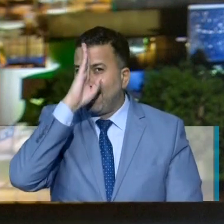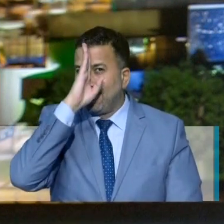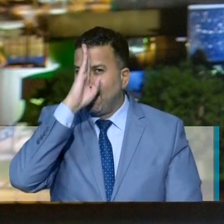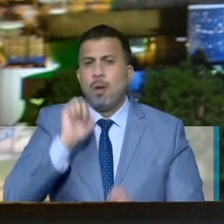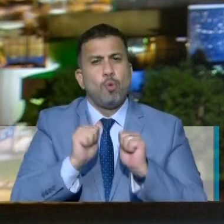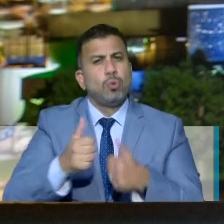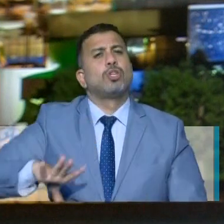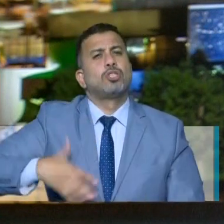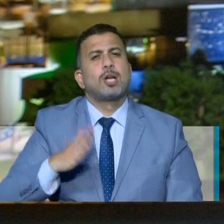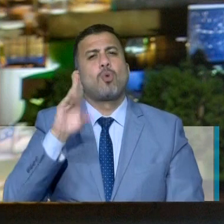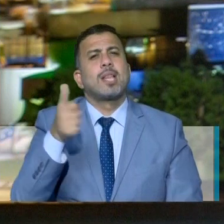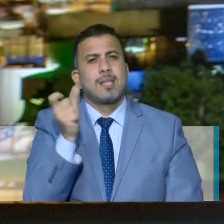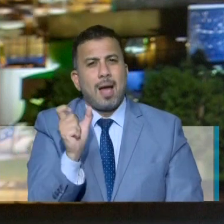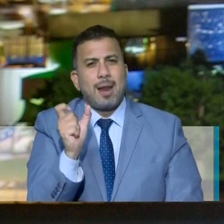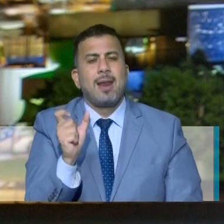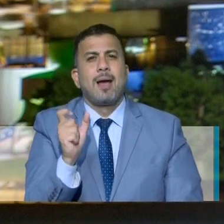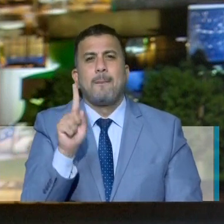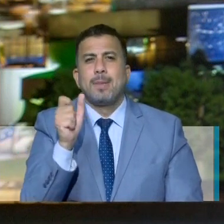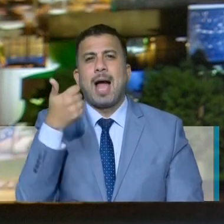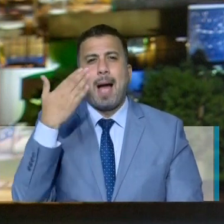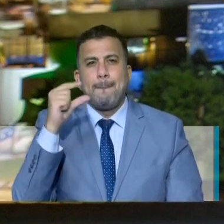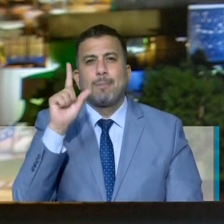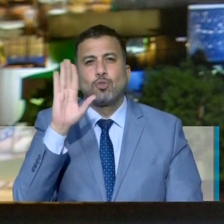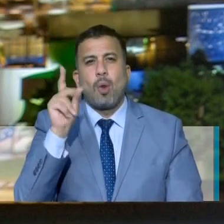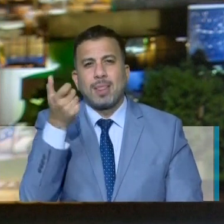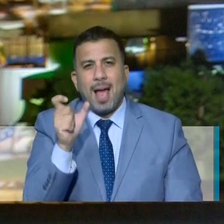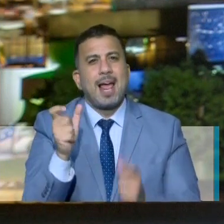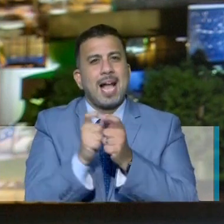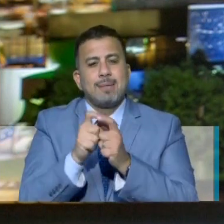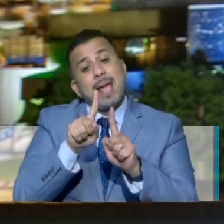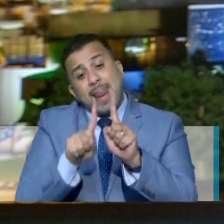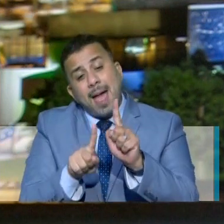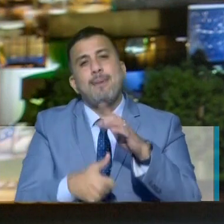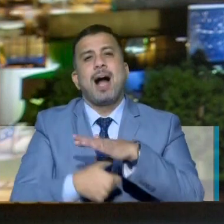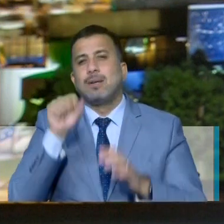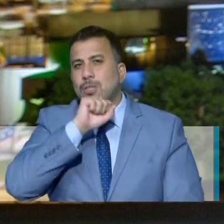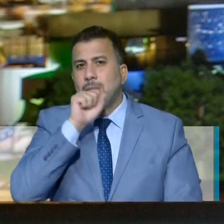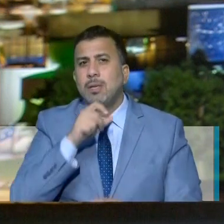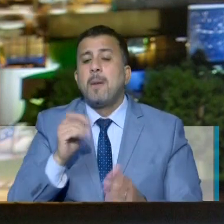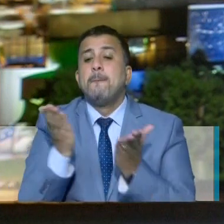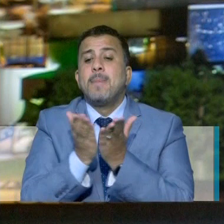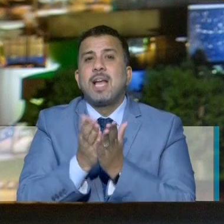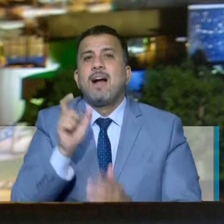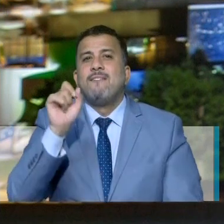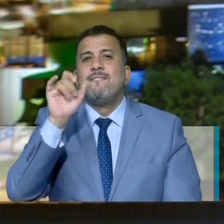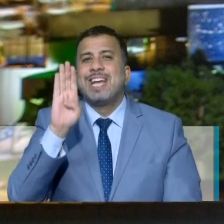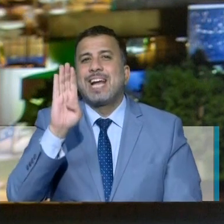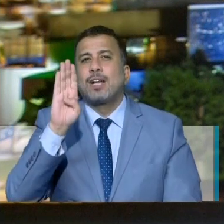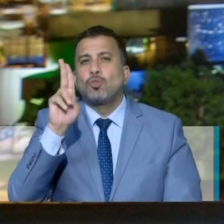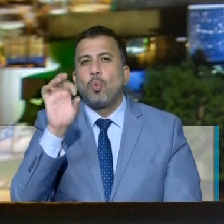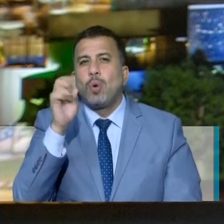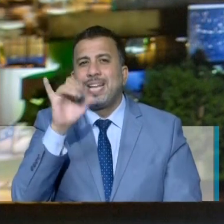الاثنين وبحضور سمو الشيخ سلطان بن احمد بن سلطان القاسمي نائب حاكم الشارقه افتتح سموه مدرسه فكتوريا